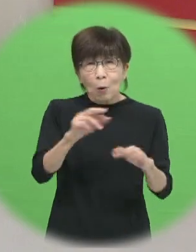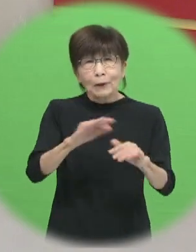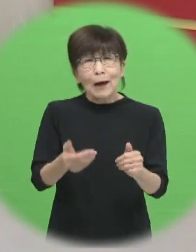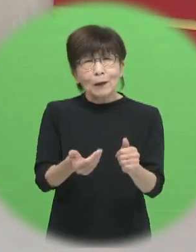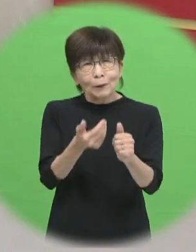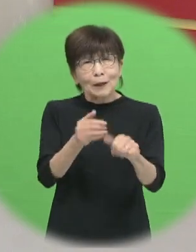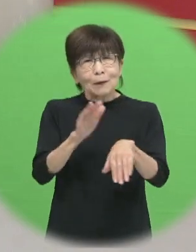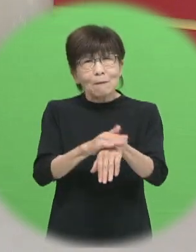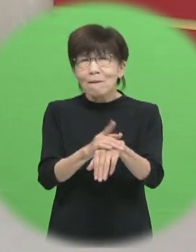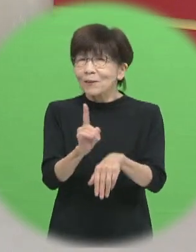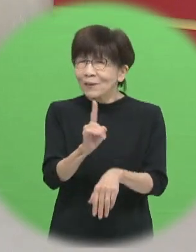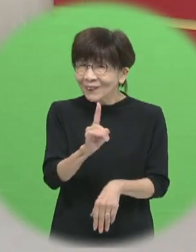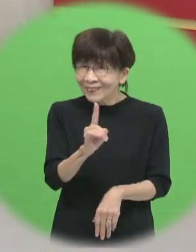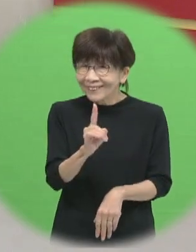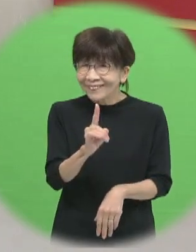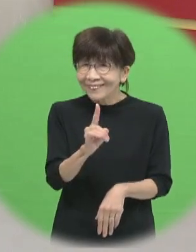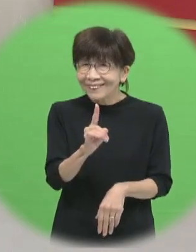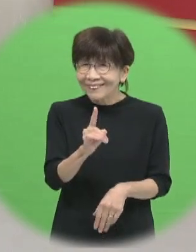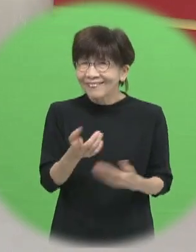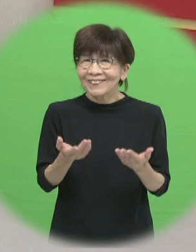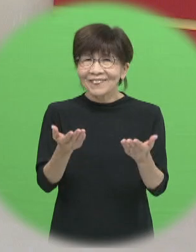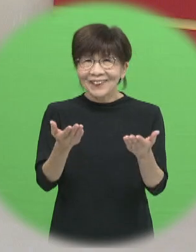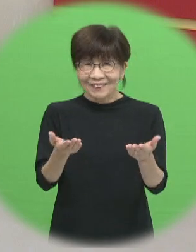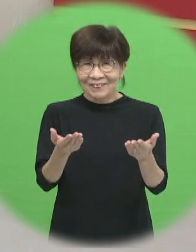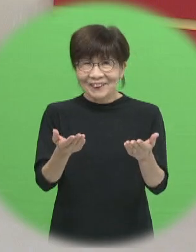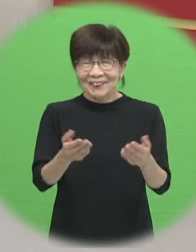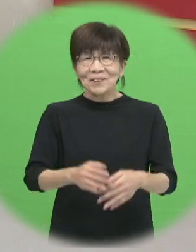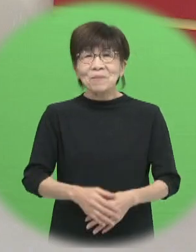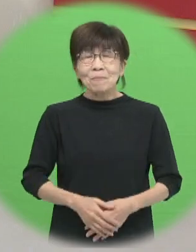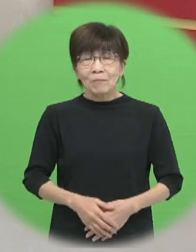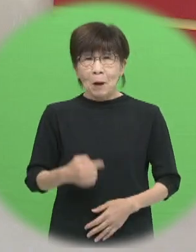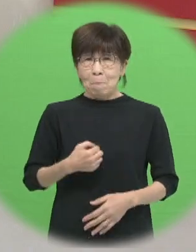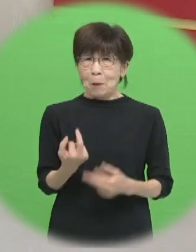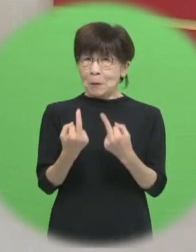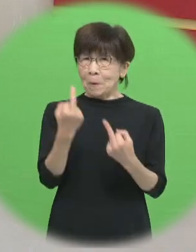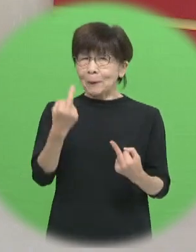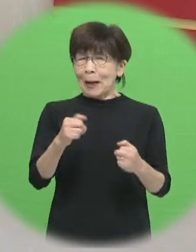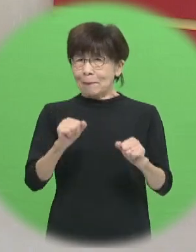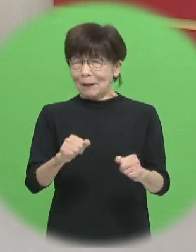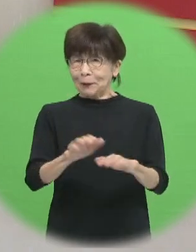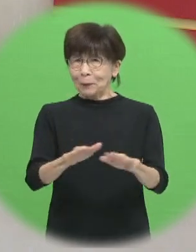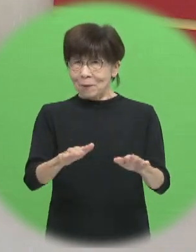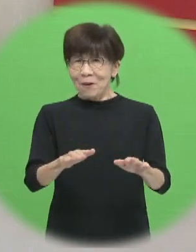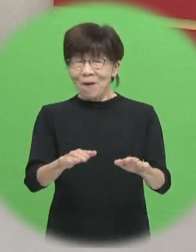向き合う？とお送りいたします、 はい、ではうちも兄弟いますんでね、とっても気にな